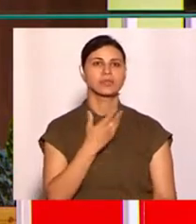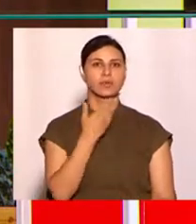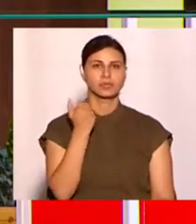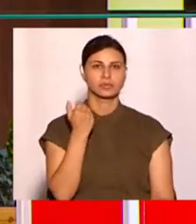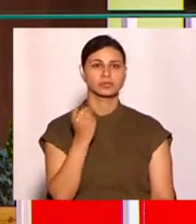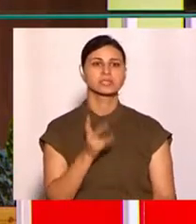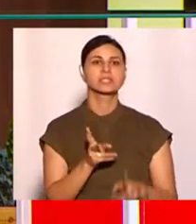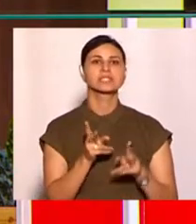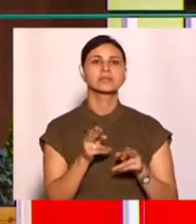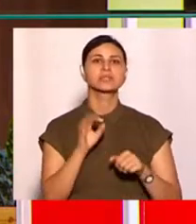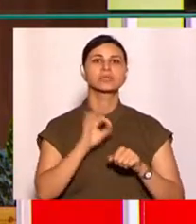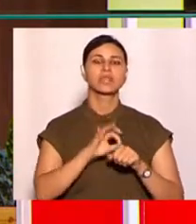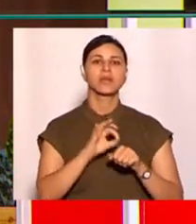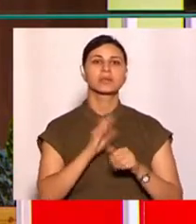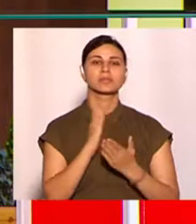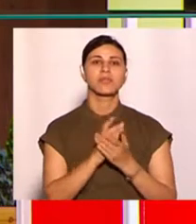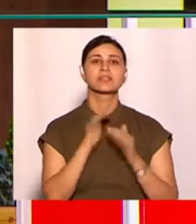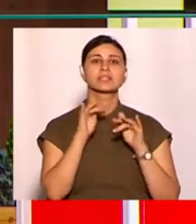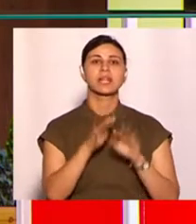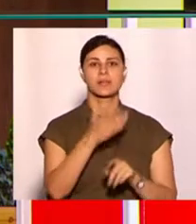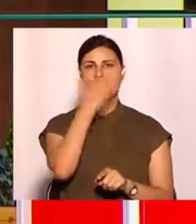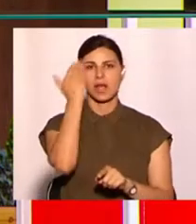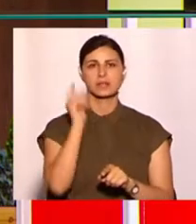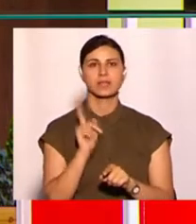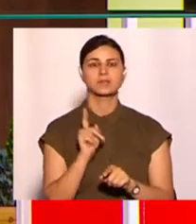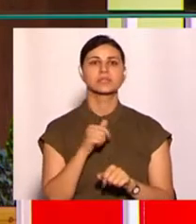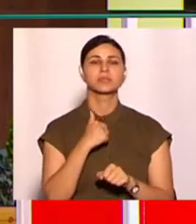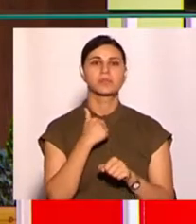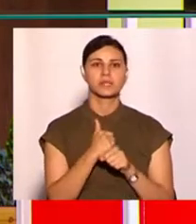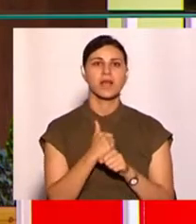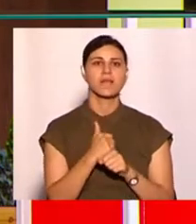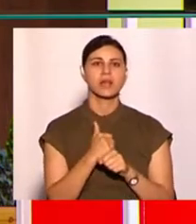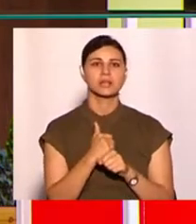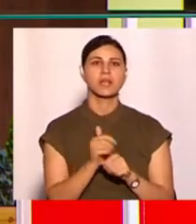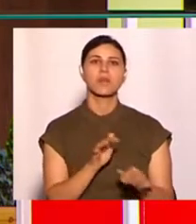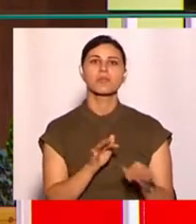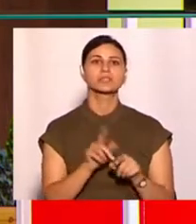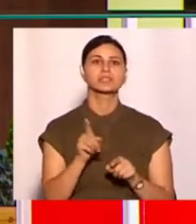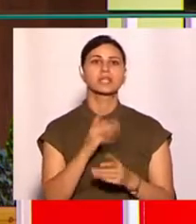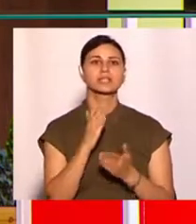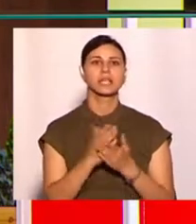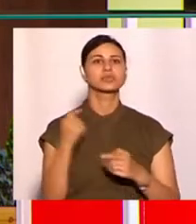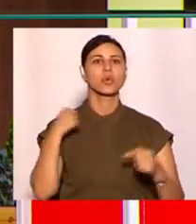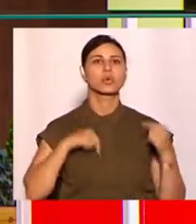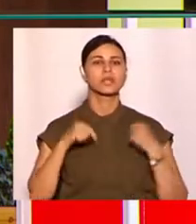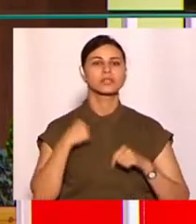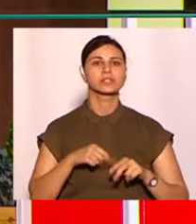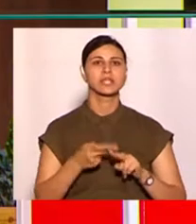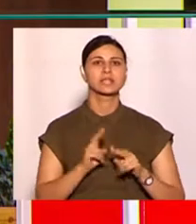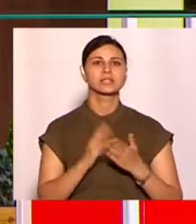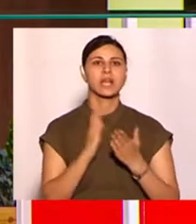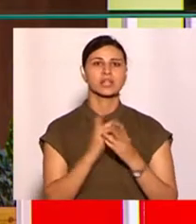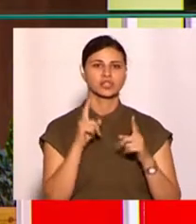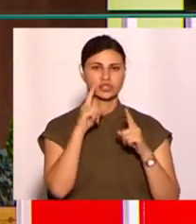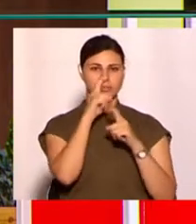შემთხვევაში სიმსივნურ დაავადებასთან გვაქვს საქმე, არ დაგავიწყდეთ, რომ თავარი ფონური პროცესი, რაც მიმდინარეობს ორგანიზმში, ეს არის ორგანიზმის